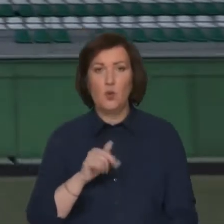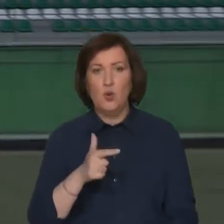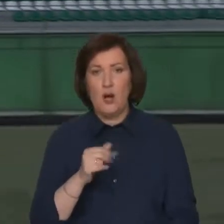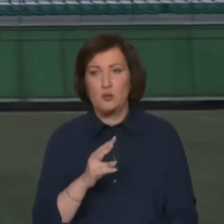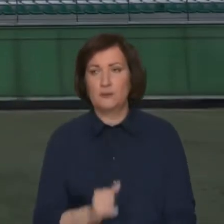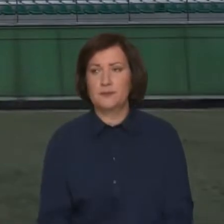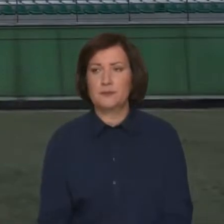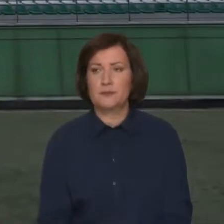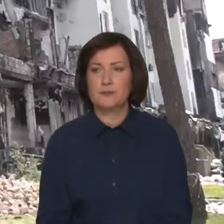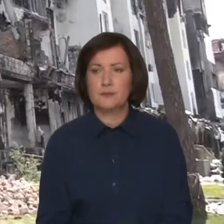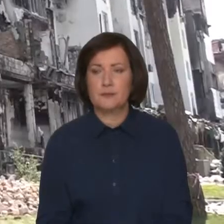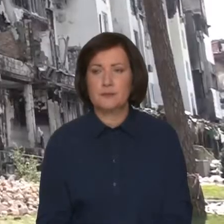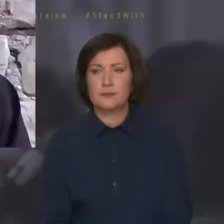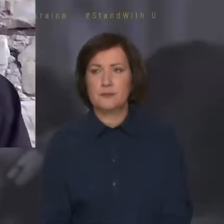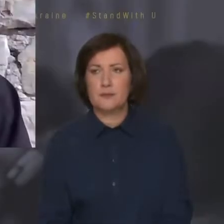Лугано.